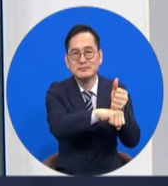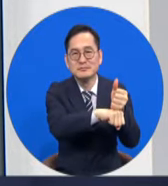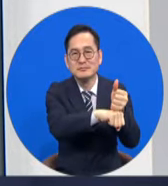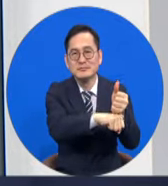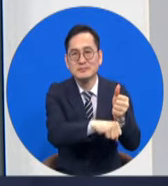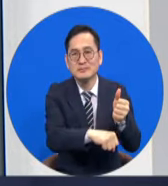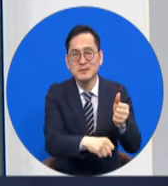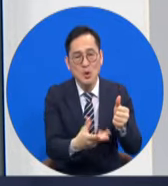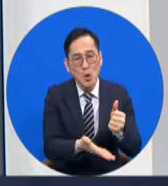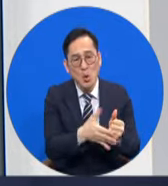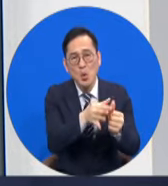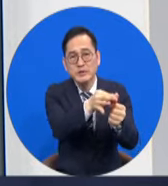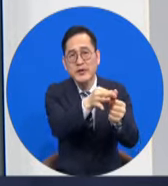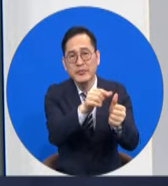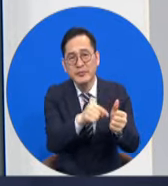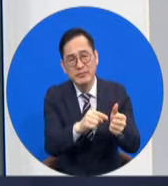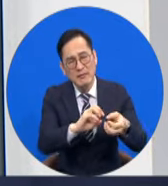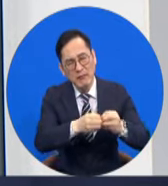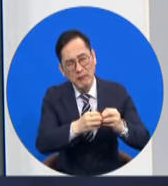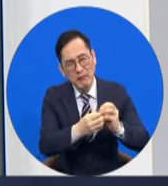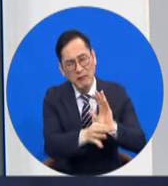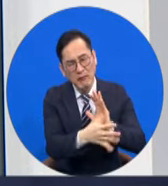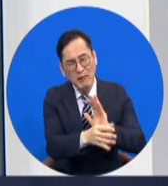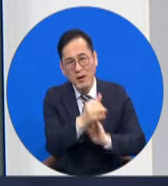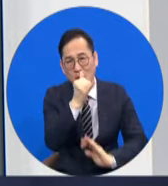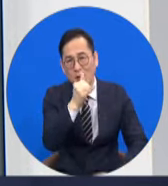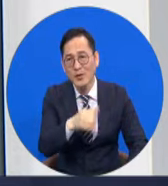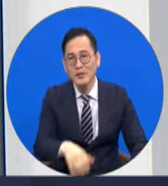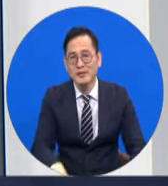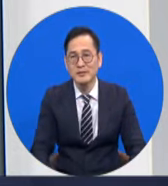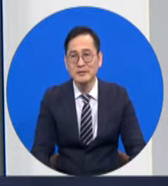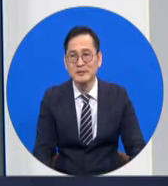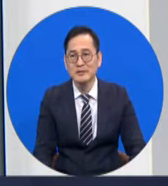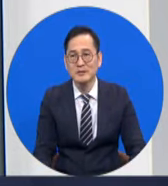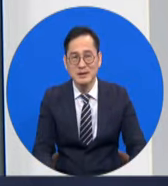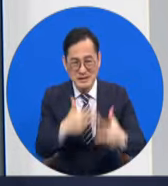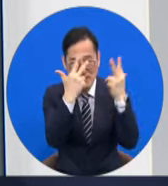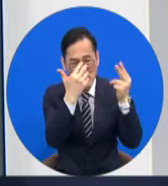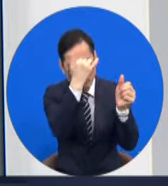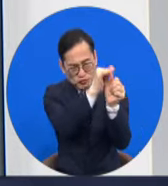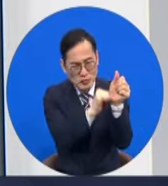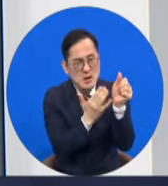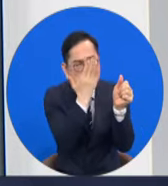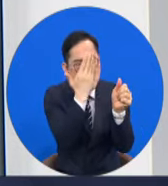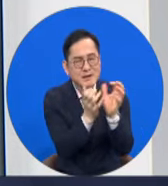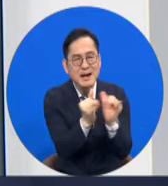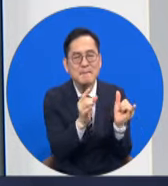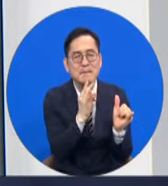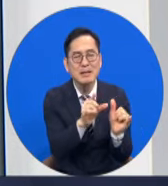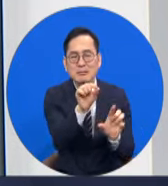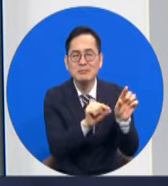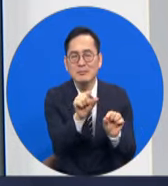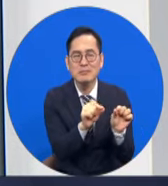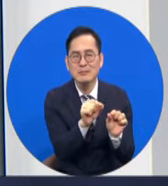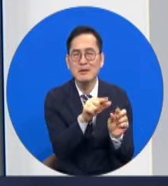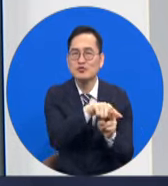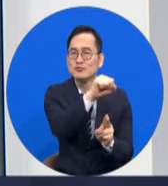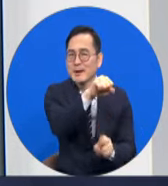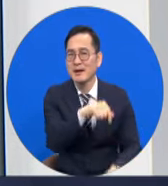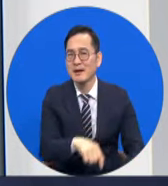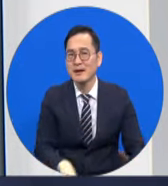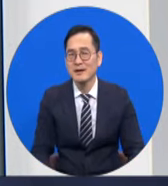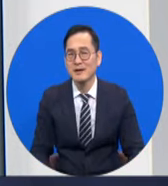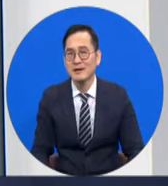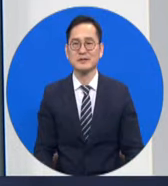공천 결과가 그 경향성을 완전히 나타내주고 있지 않습니까? 완전 친명당 되고 그다음에 이번 총선에 가장